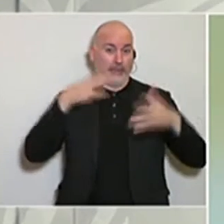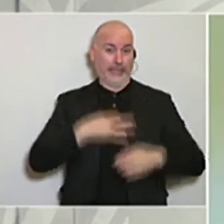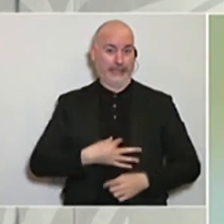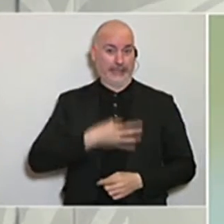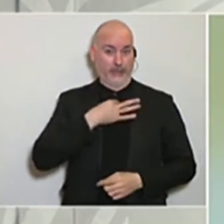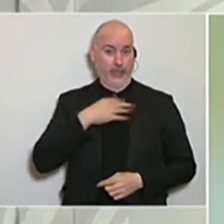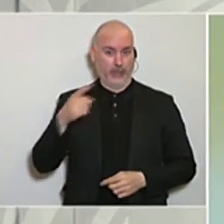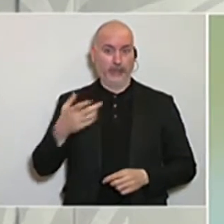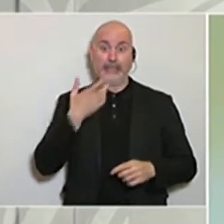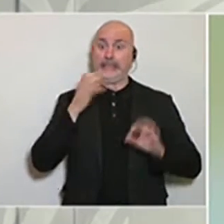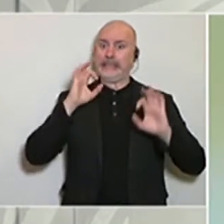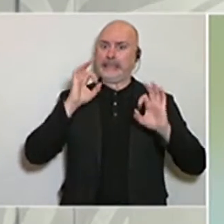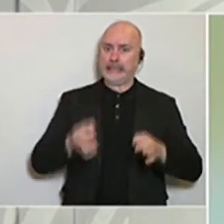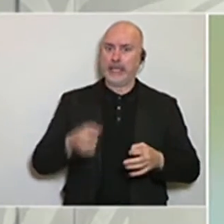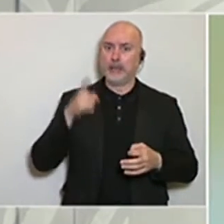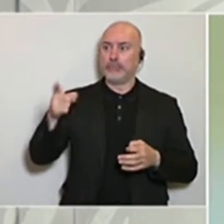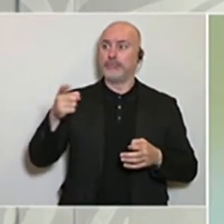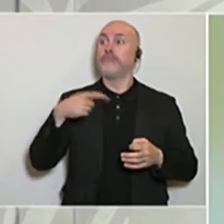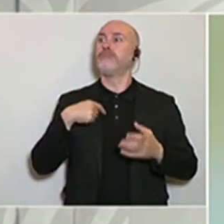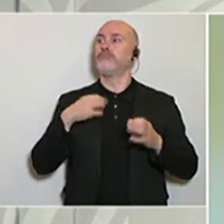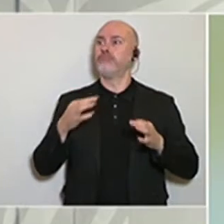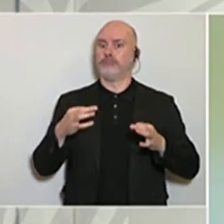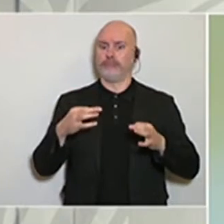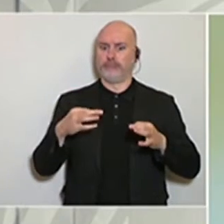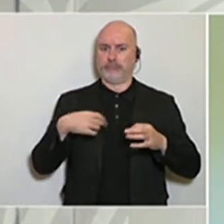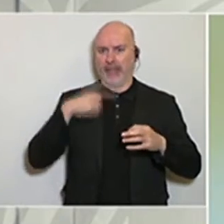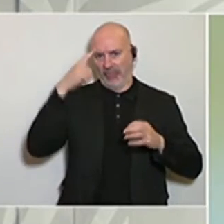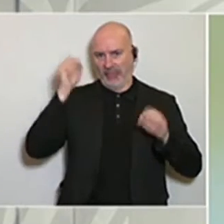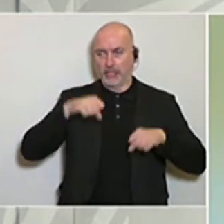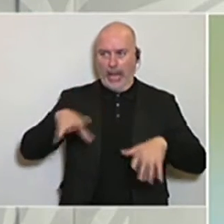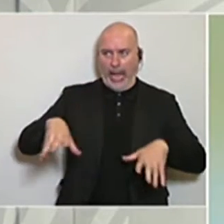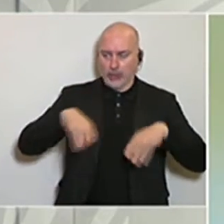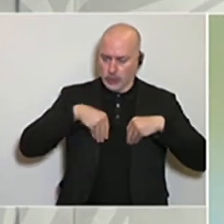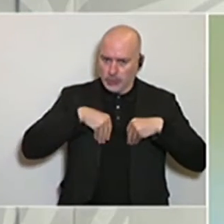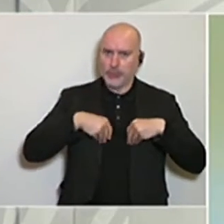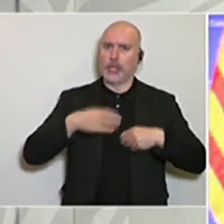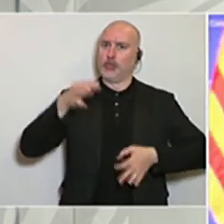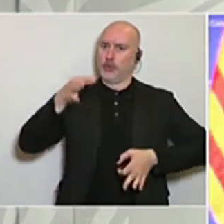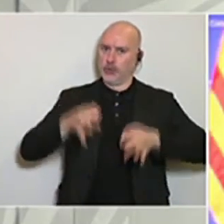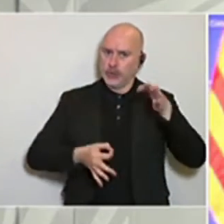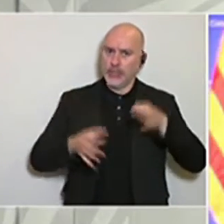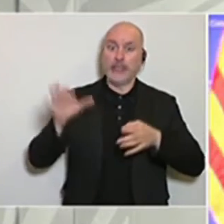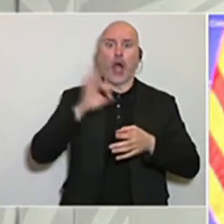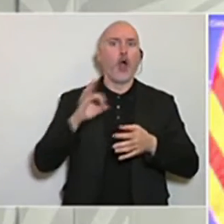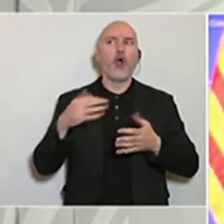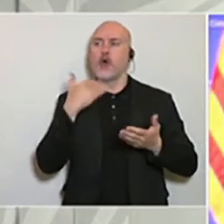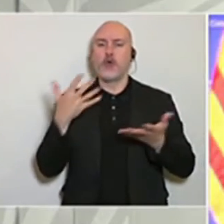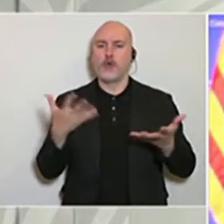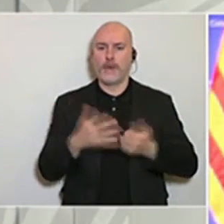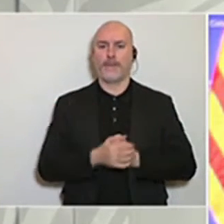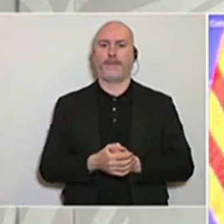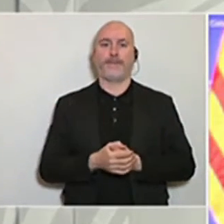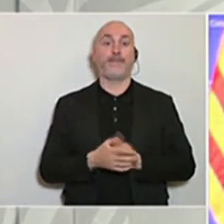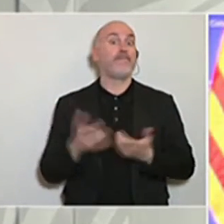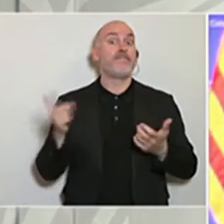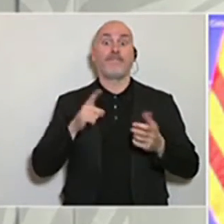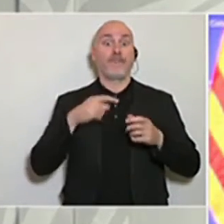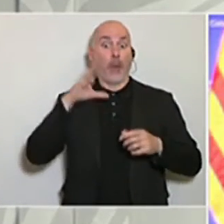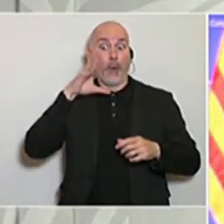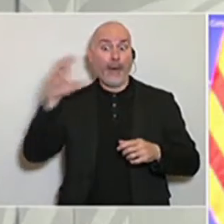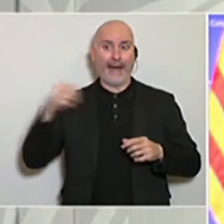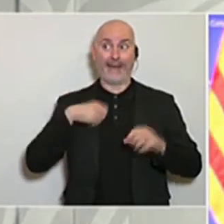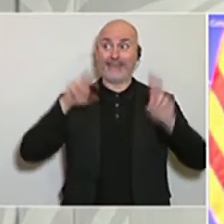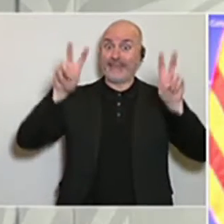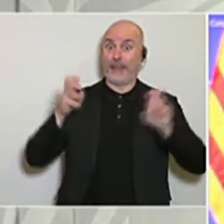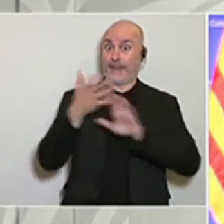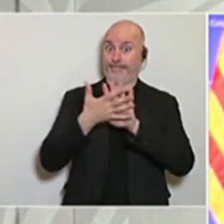una ratificació o el govern assumeix la decisió que va fer justícia. Gràcies. Miri, des del govern no hem tractat aquesta qüestió. El que li